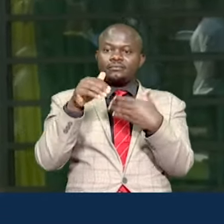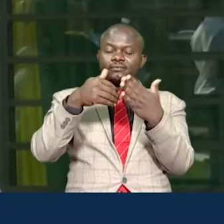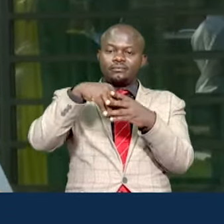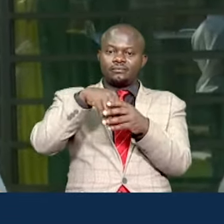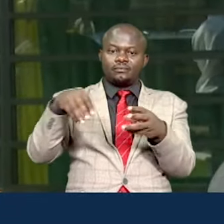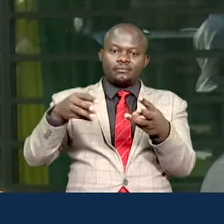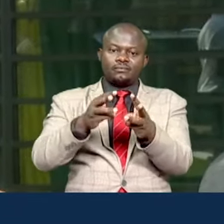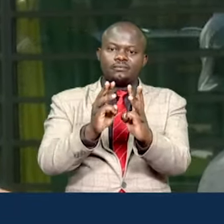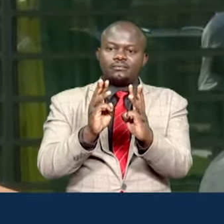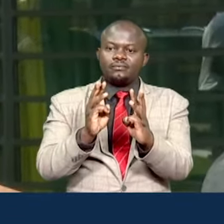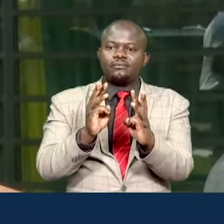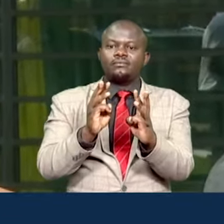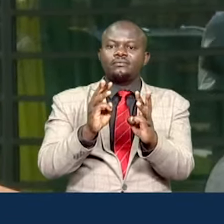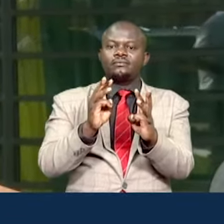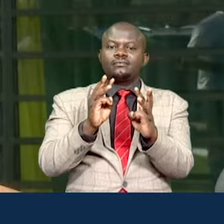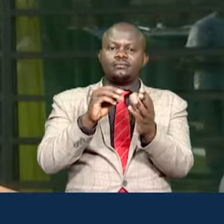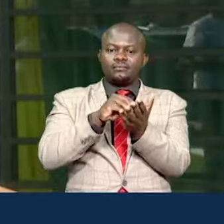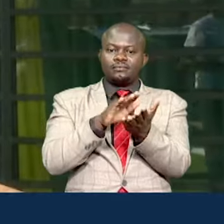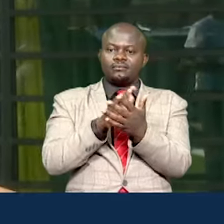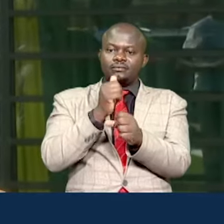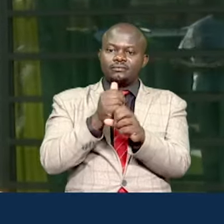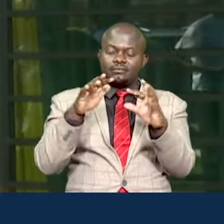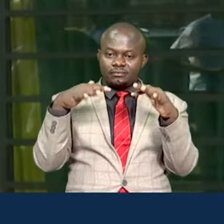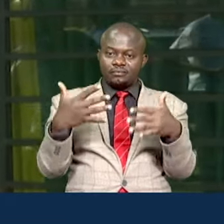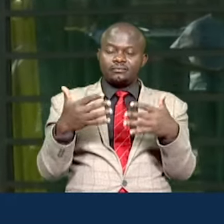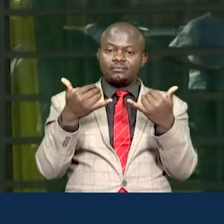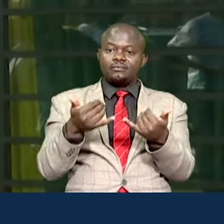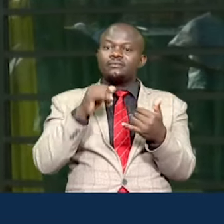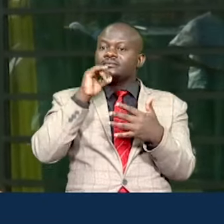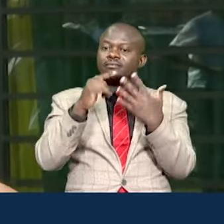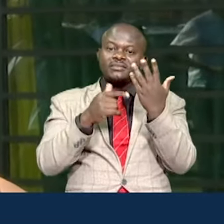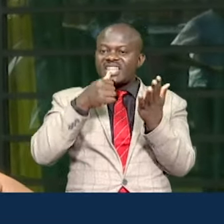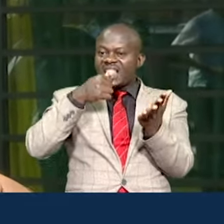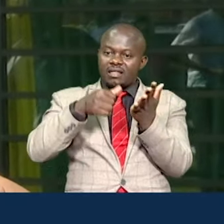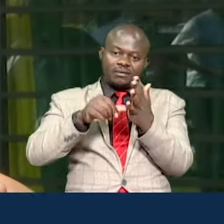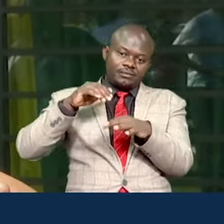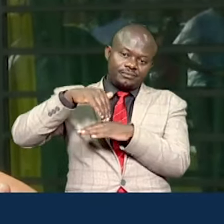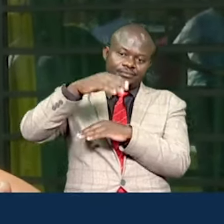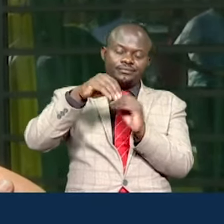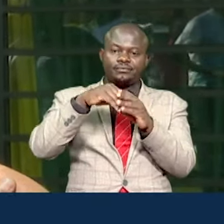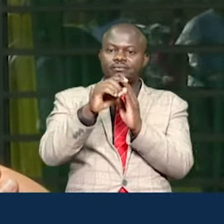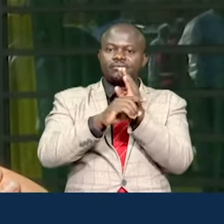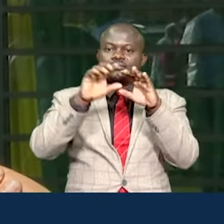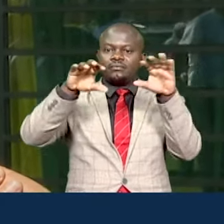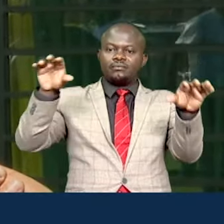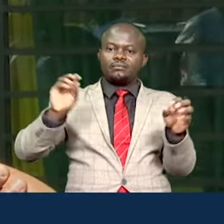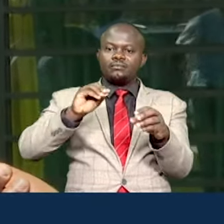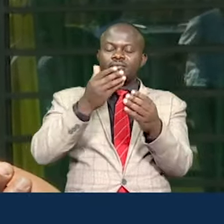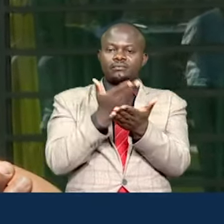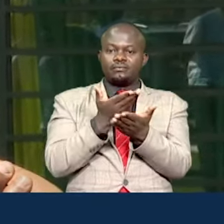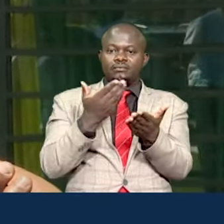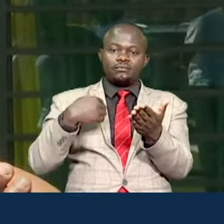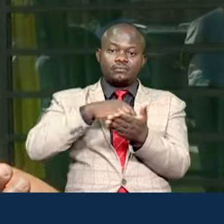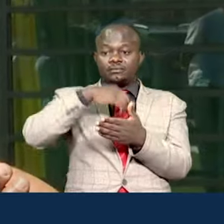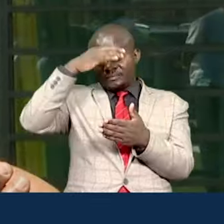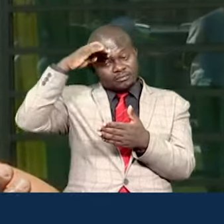buryo amadosiye yakorwaga. Ubu nta bintu by'amabaruwa yo kohereza mu turere hirya no hino bagiye badusaba